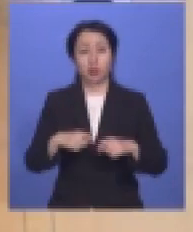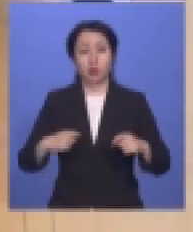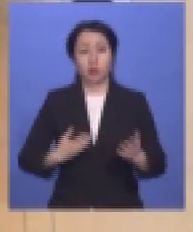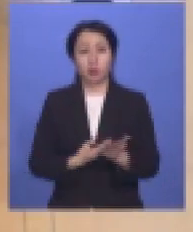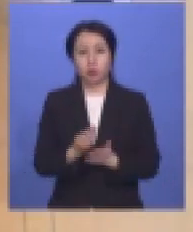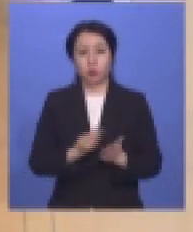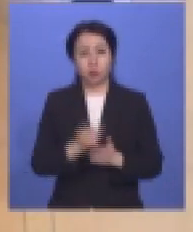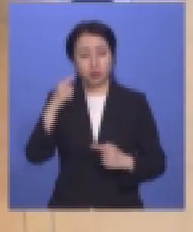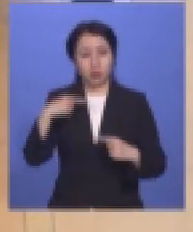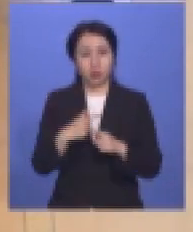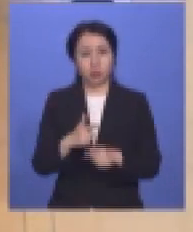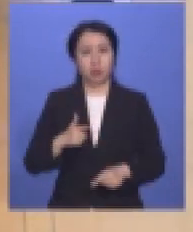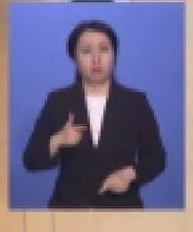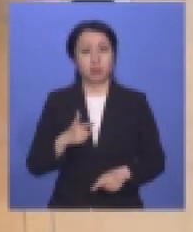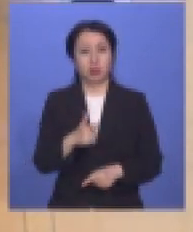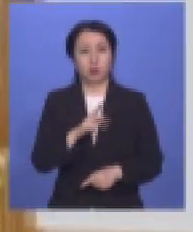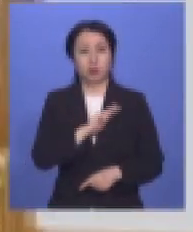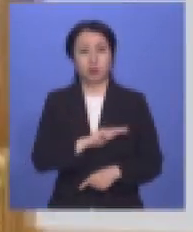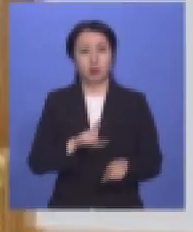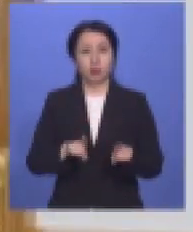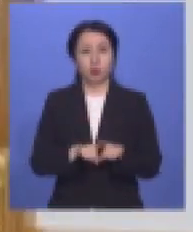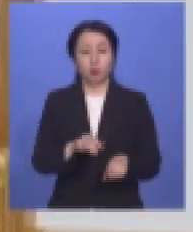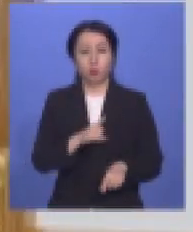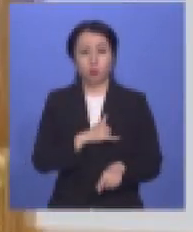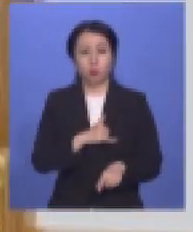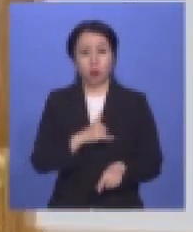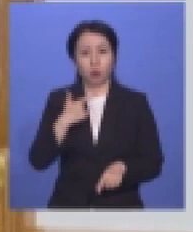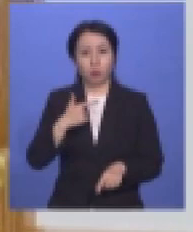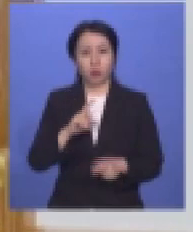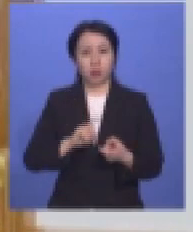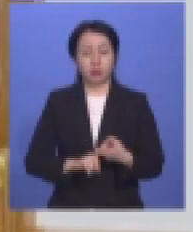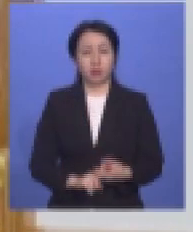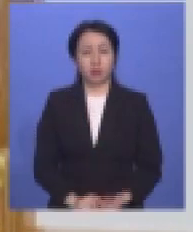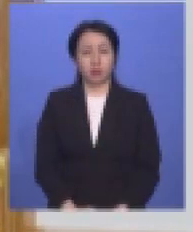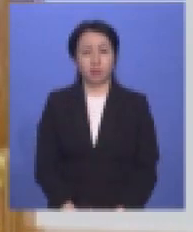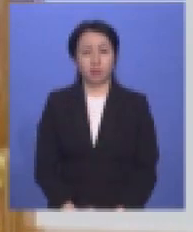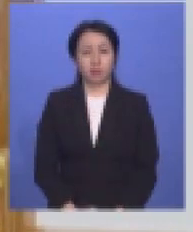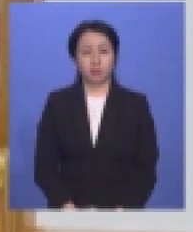торгового инвестиционного и технологического взаимодействия а также культурно-гуманитарных связей